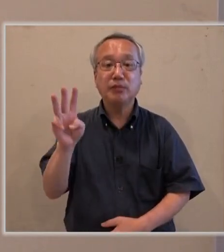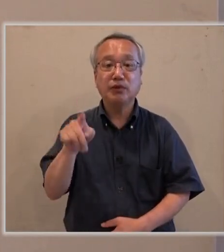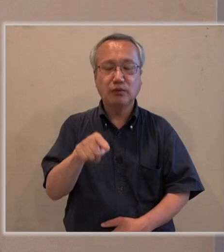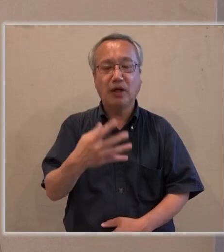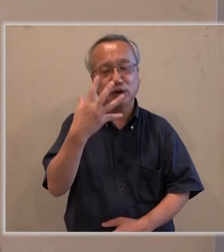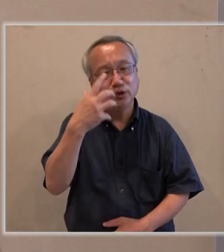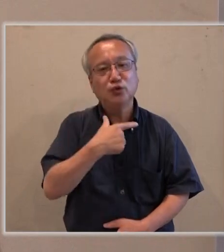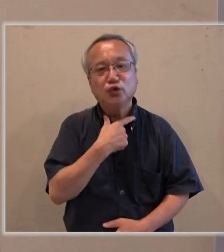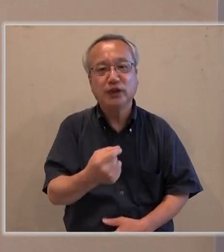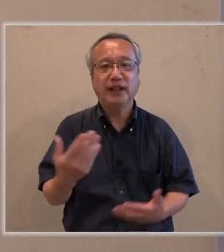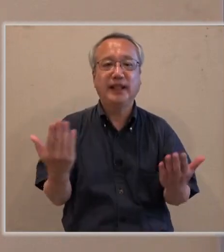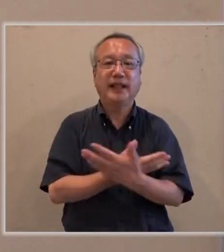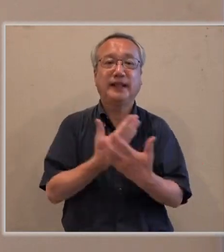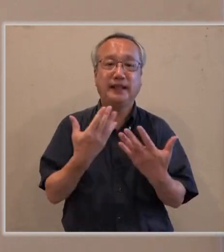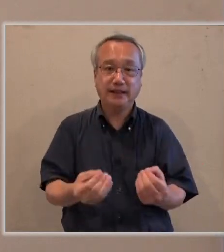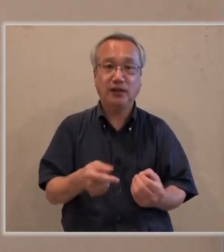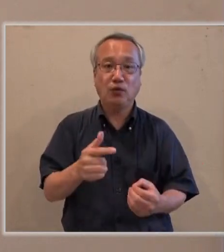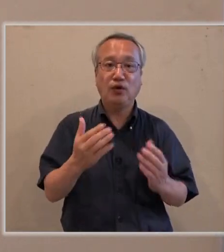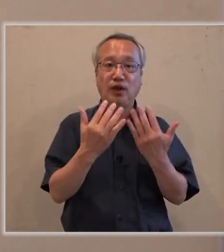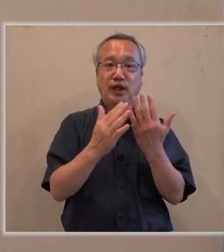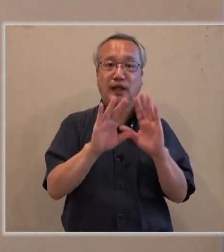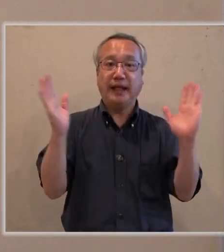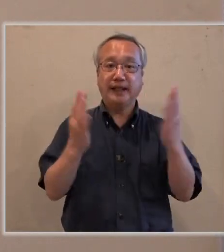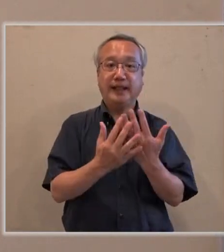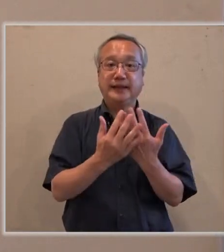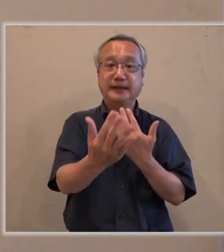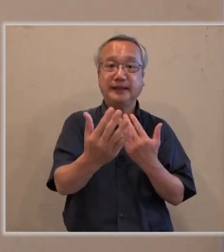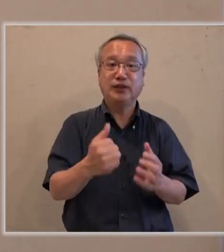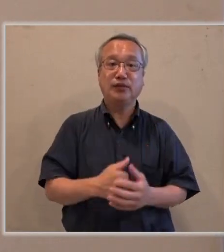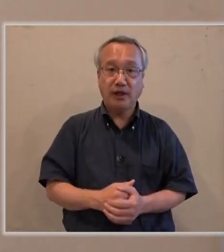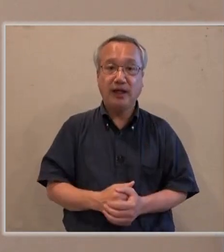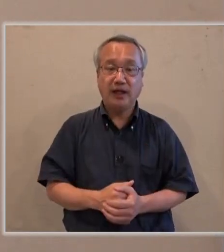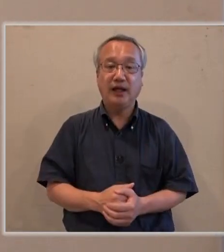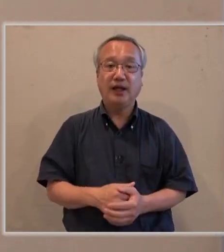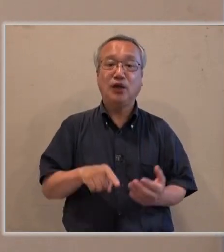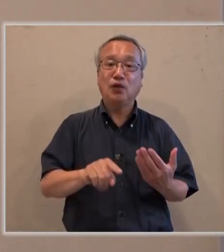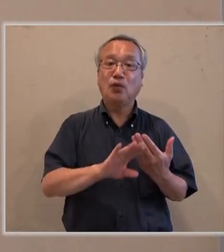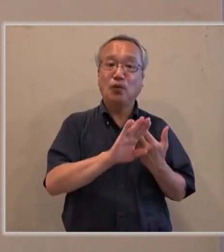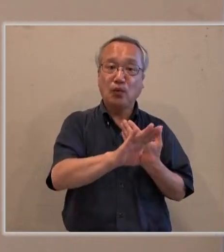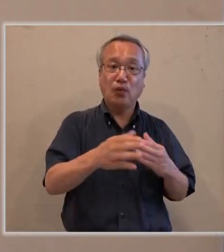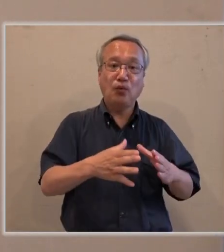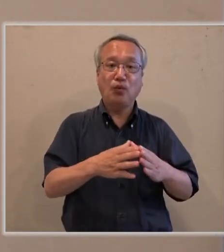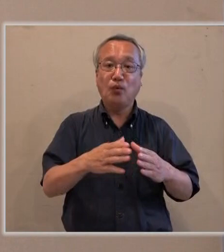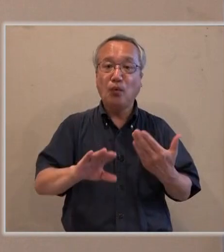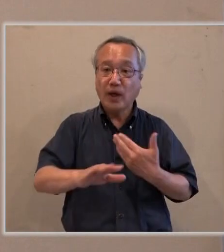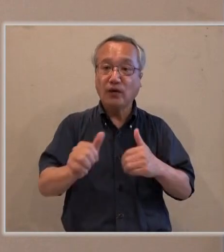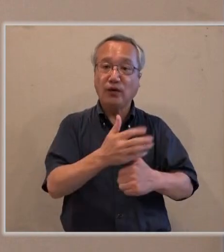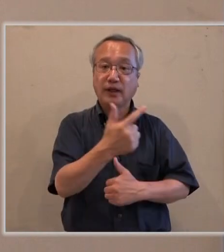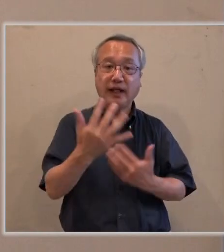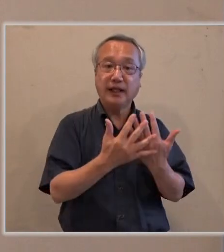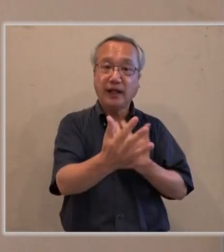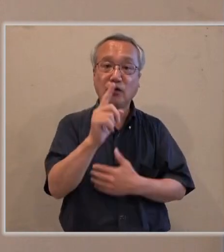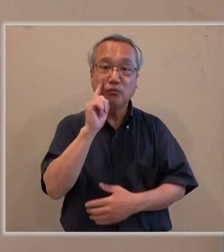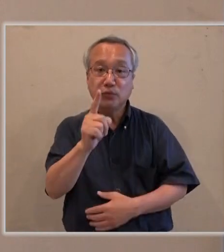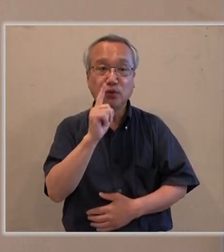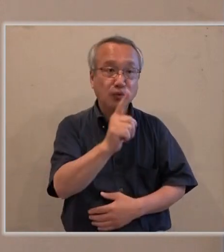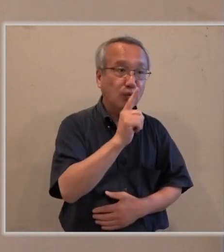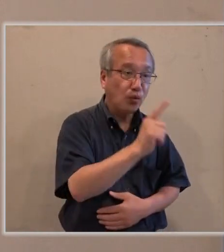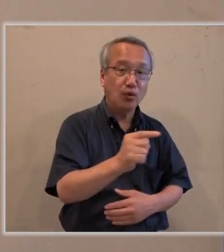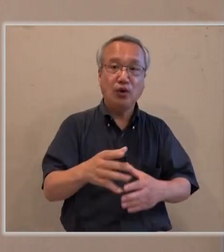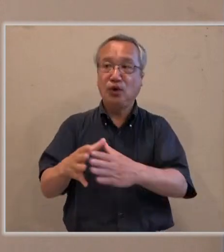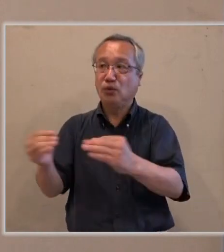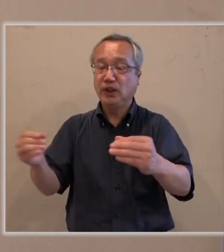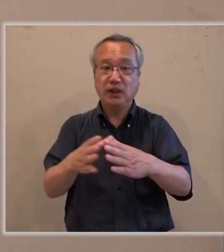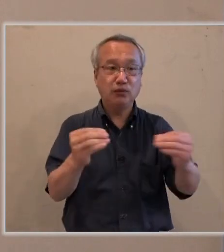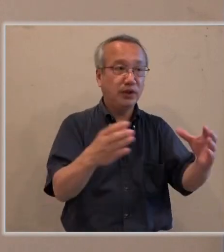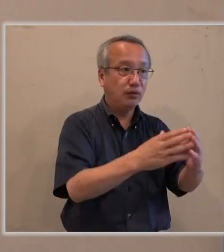きになりましたし、まあ、この開会式っていうところが、その後他の大会も見てみると、結構国ごとに大会ご